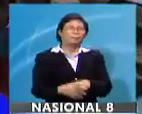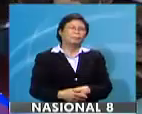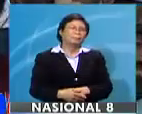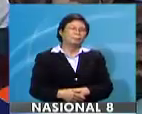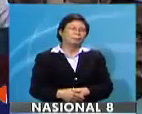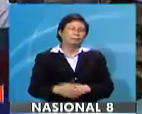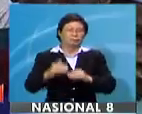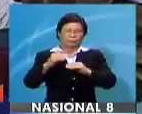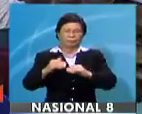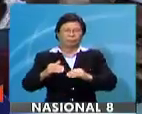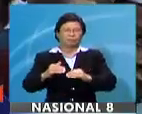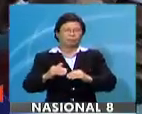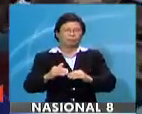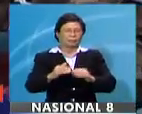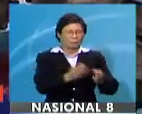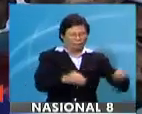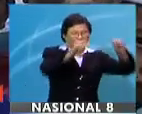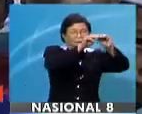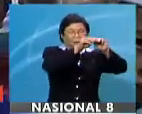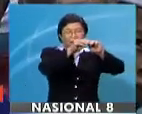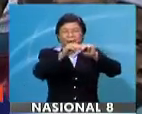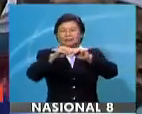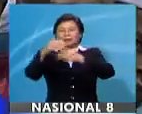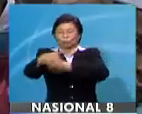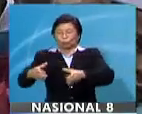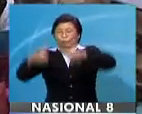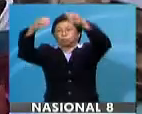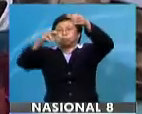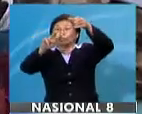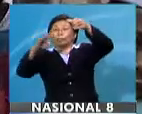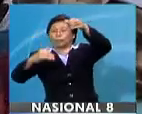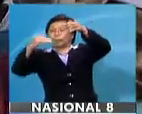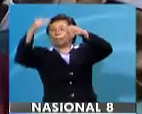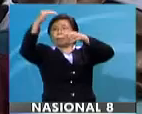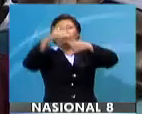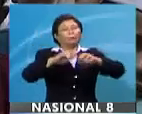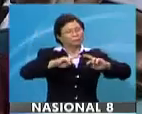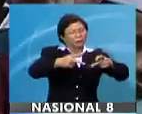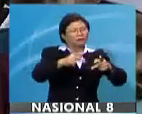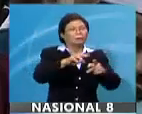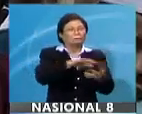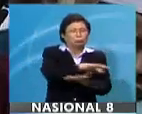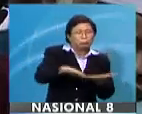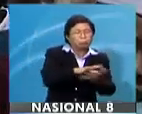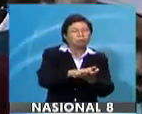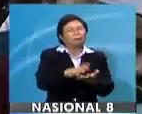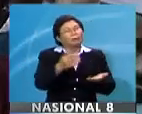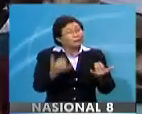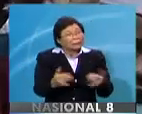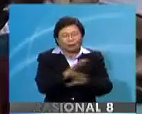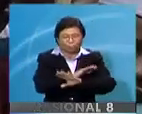tinggi berada betul-betul bersebelahan dengan masjid, keadaan akan menjadi kecoh. Bukan sekarang,